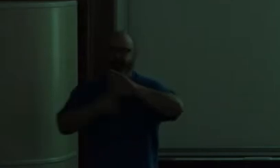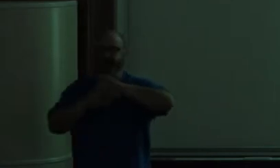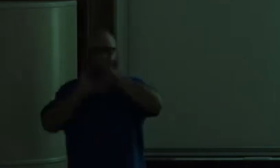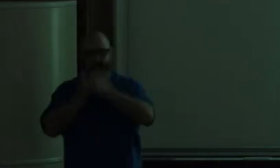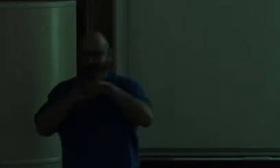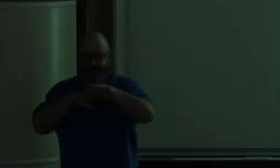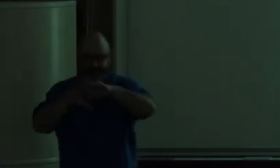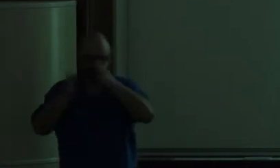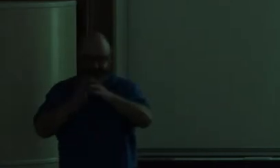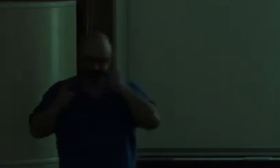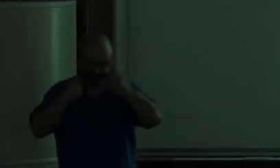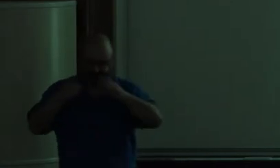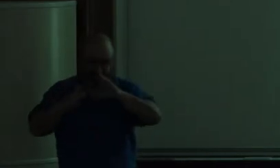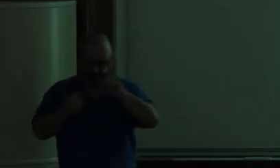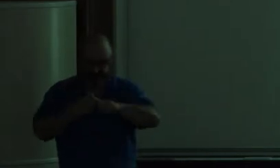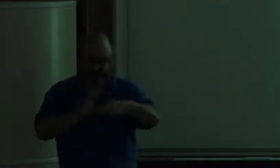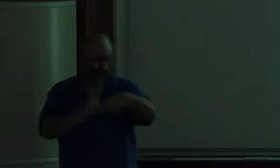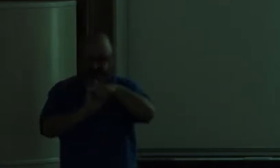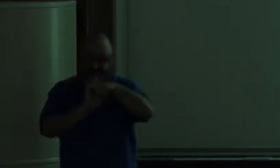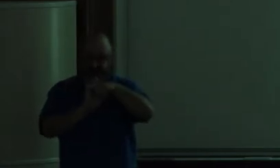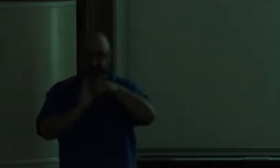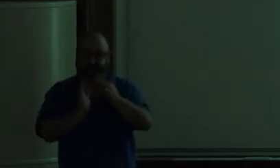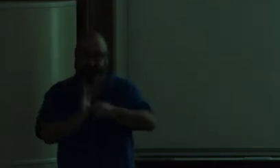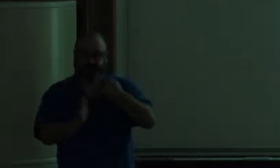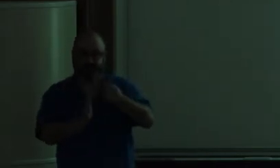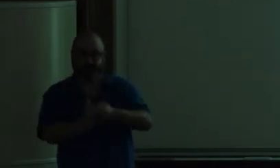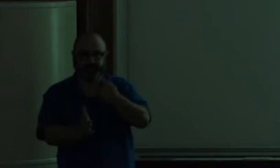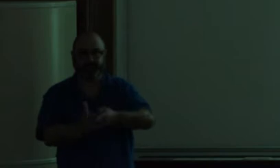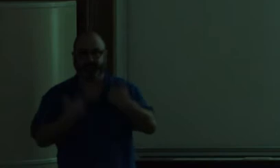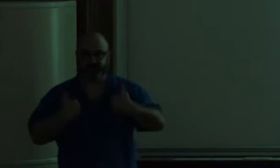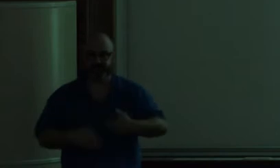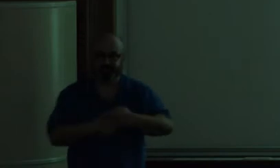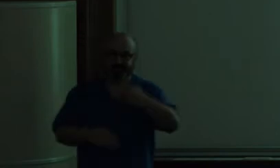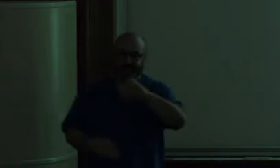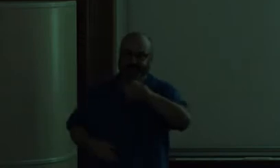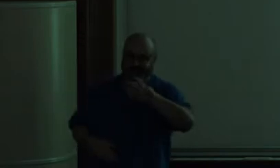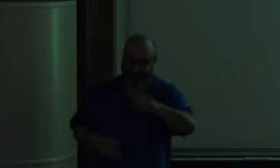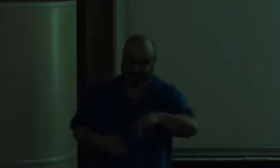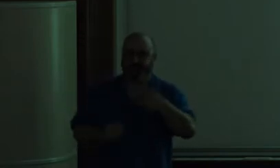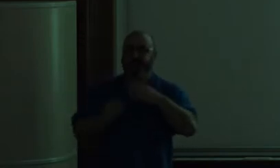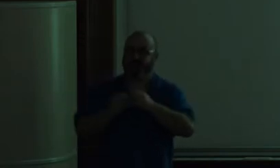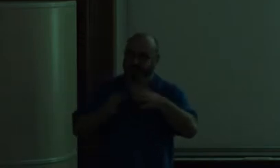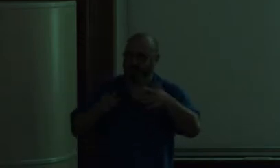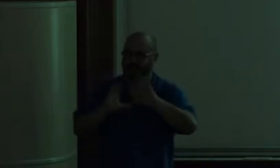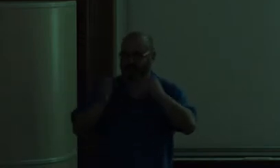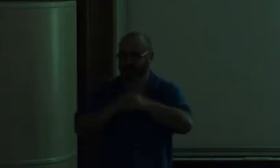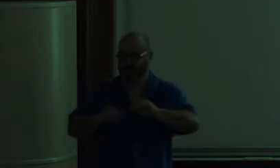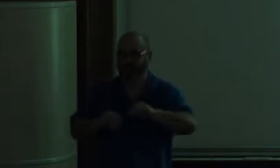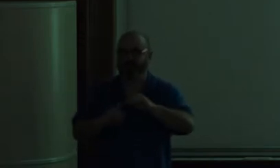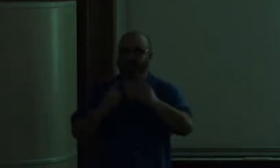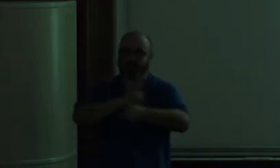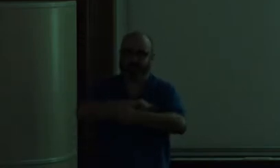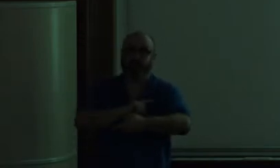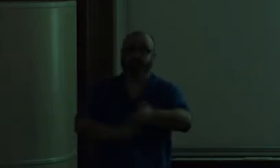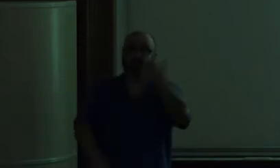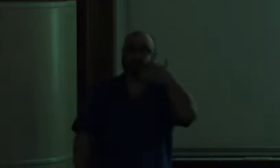a été construit autour de ce principe d'itération. Donc je m'appelle Kevin, je suis développeur et formateur Python depuis